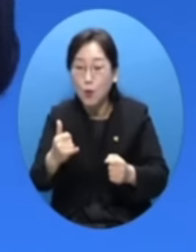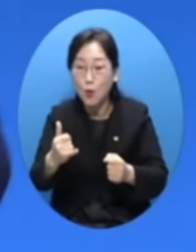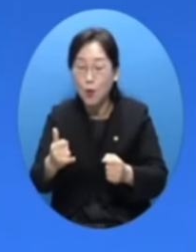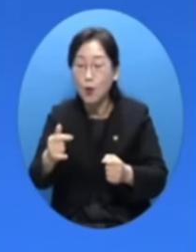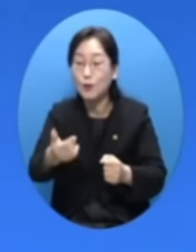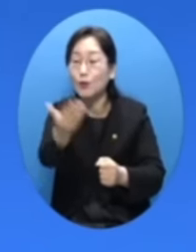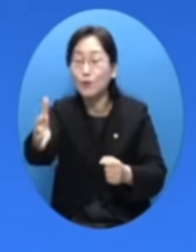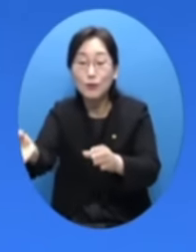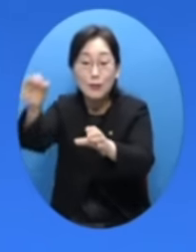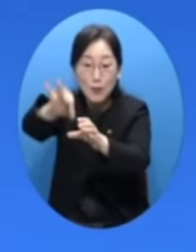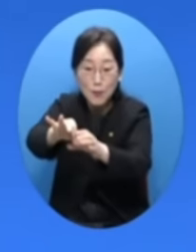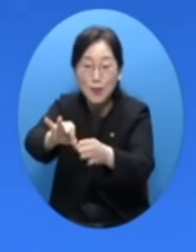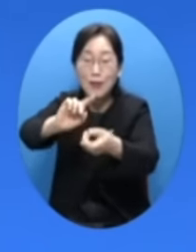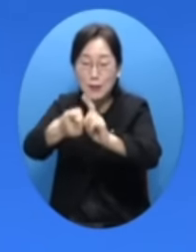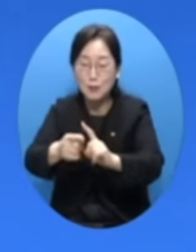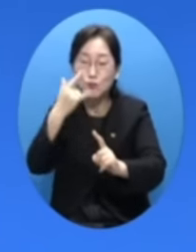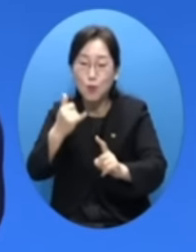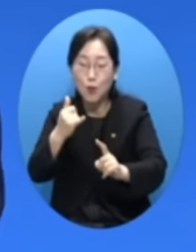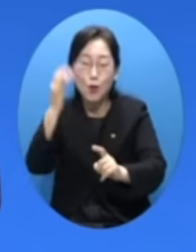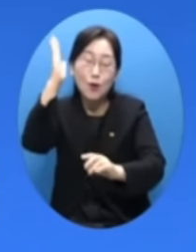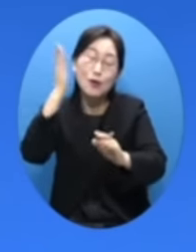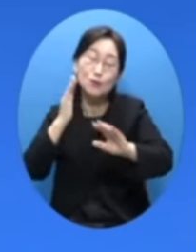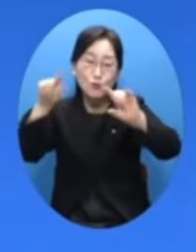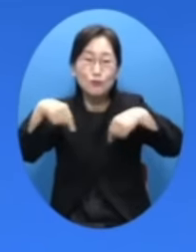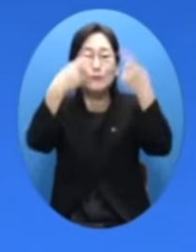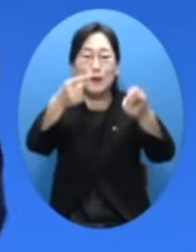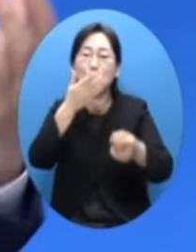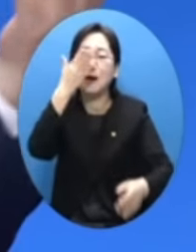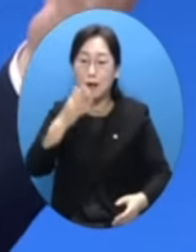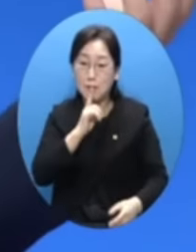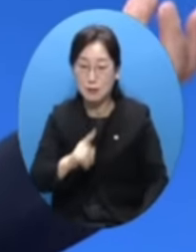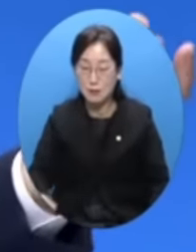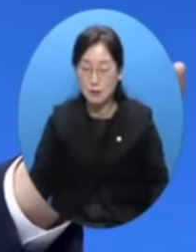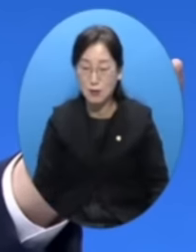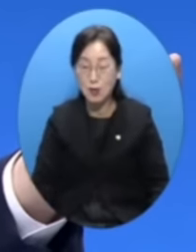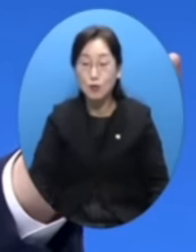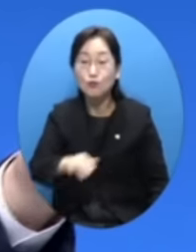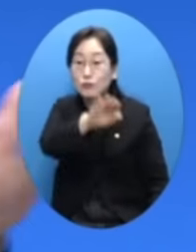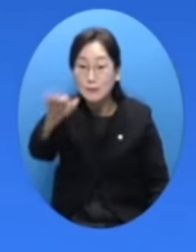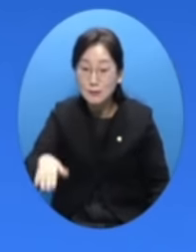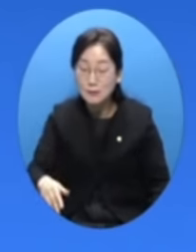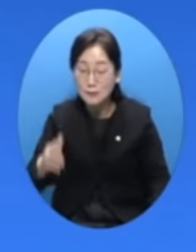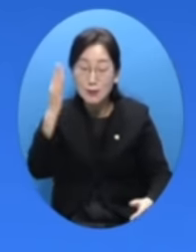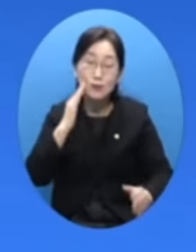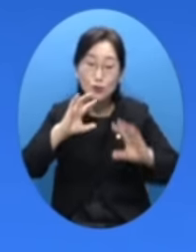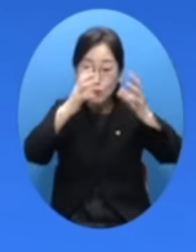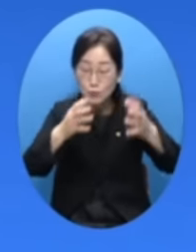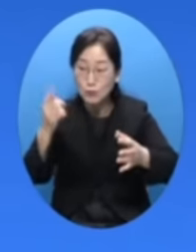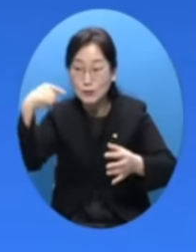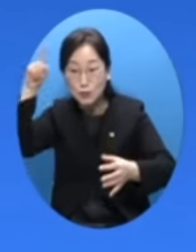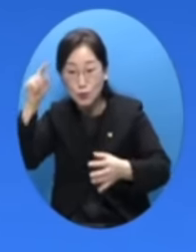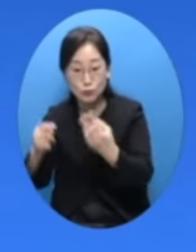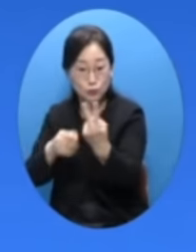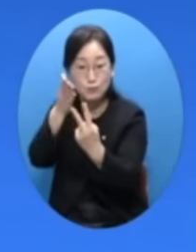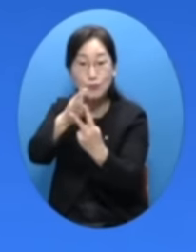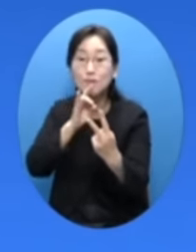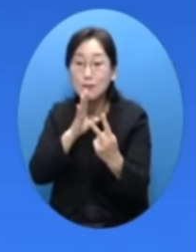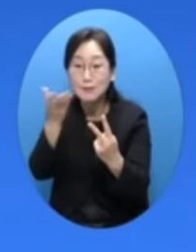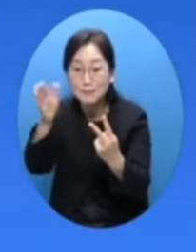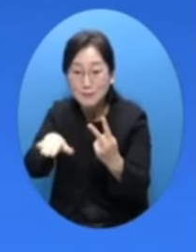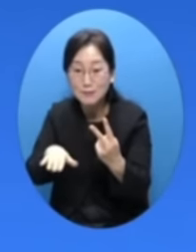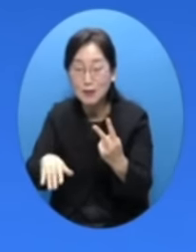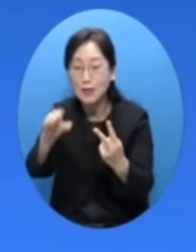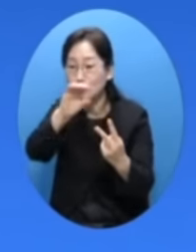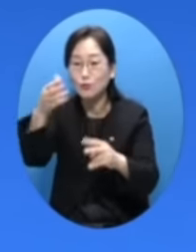지성적인 종교가 돼가지고 우리는 천국과 지옥밖에 없는데, 일상 사는 동안에 착하게 살았는데